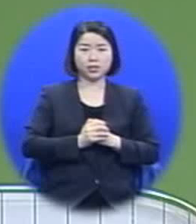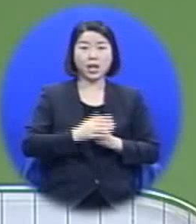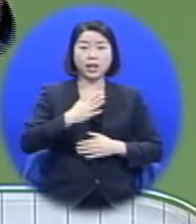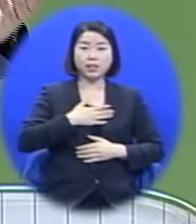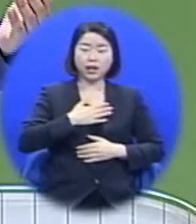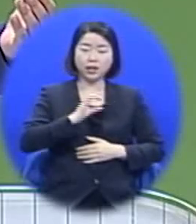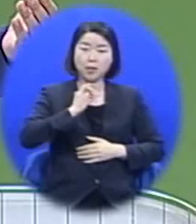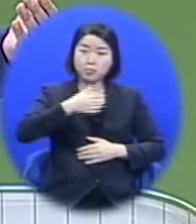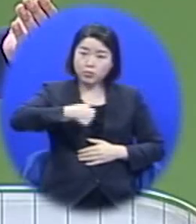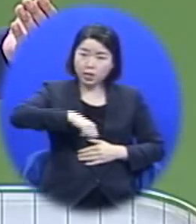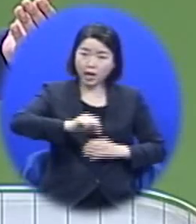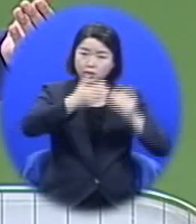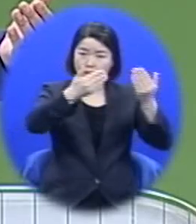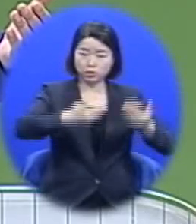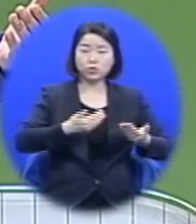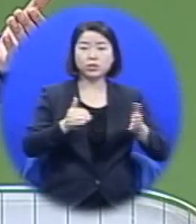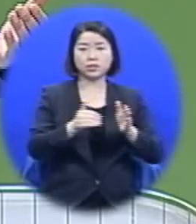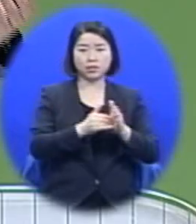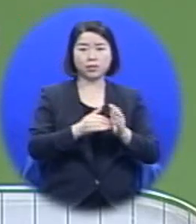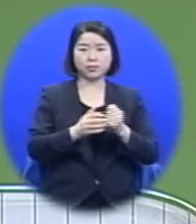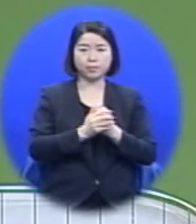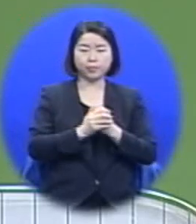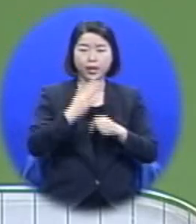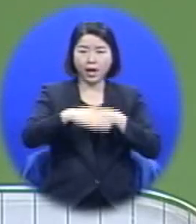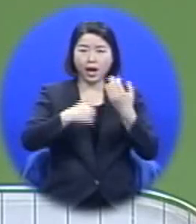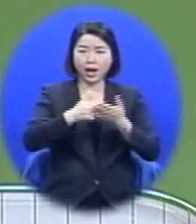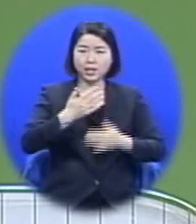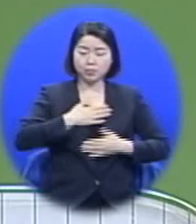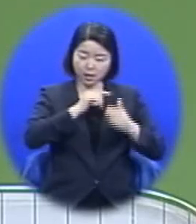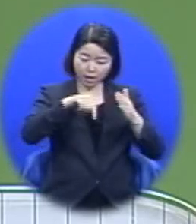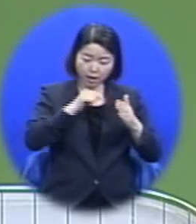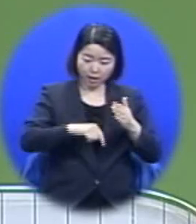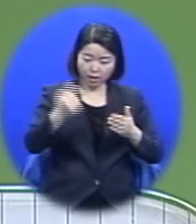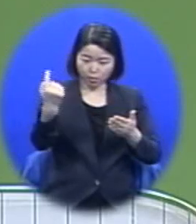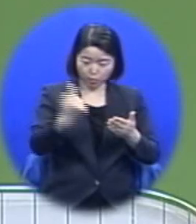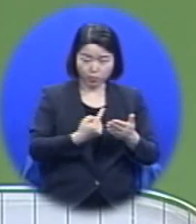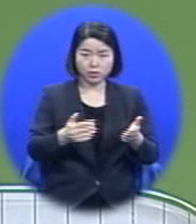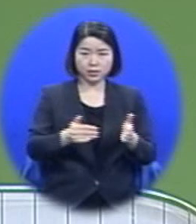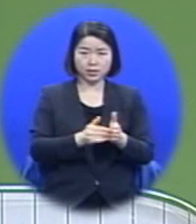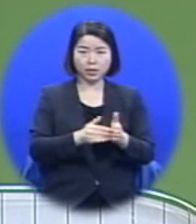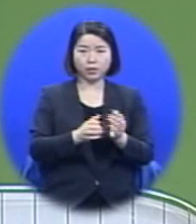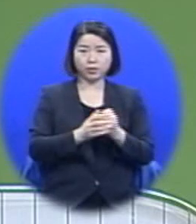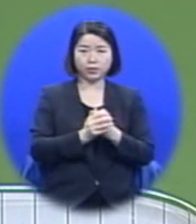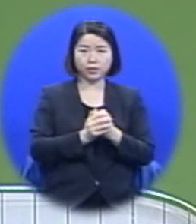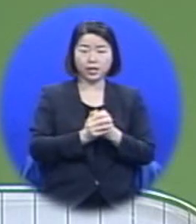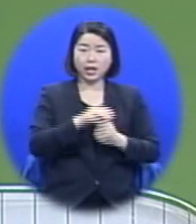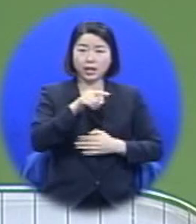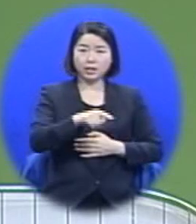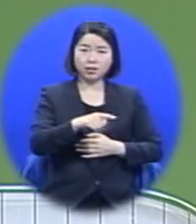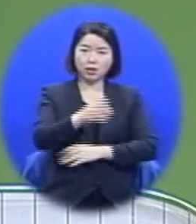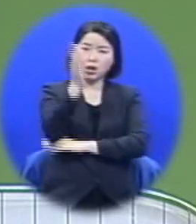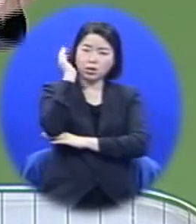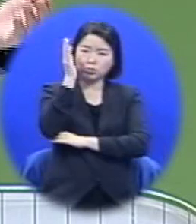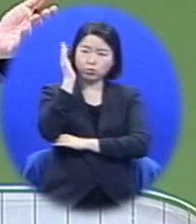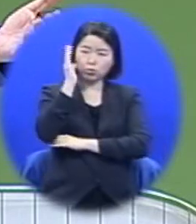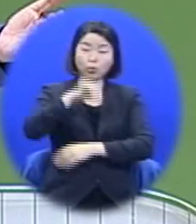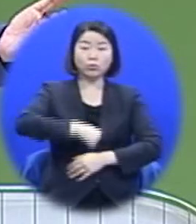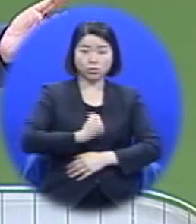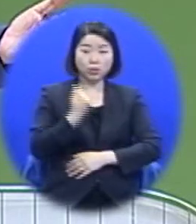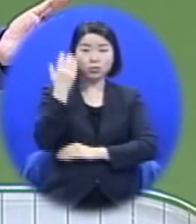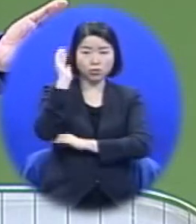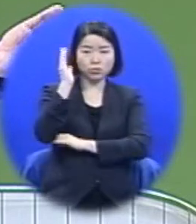나라에게 독생자를 주셨어요 하나님이 내 안에 오셨어요 이걸 설교를 본인이